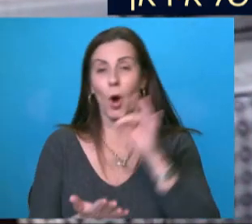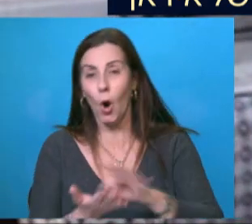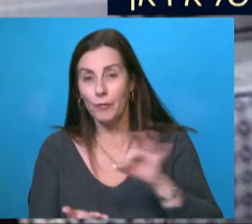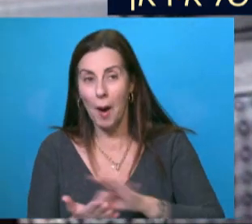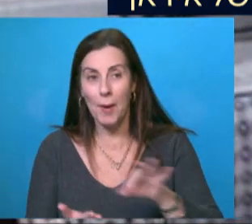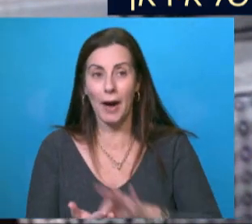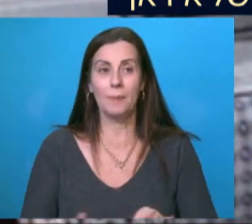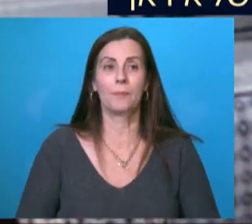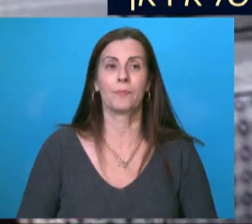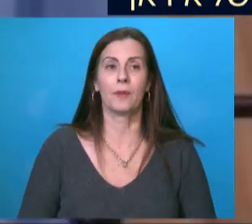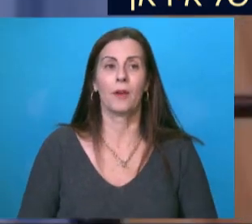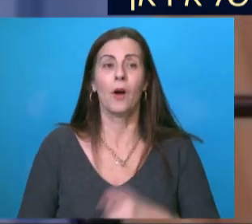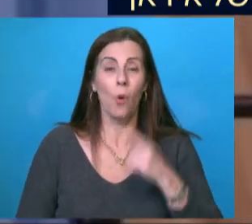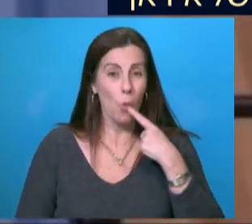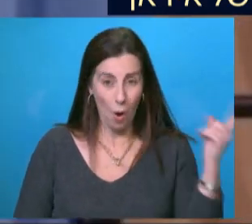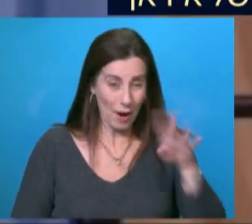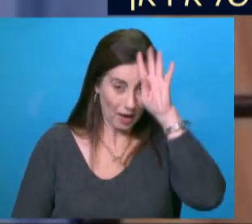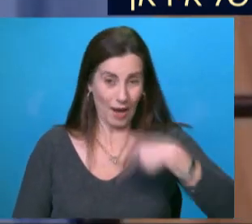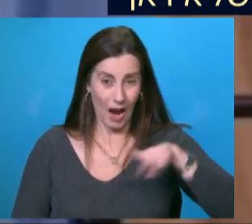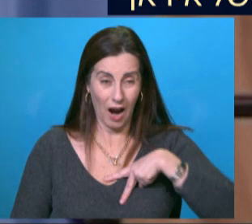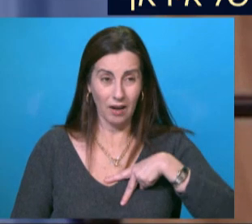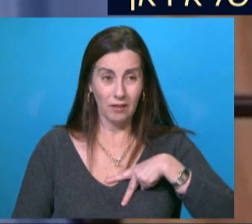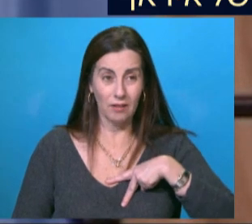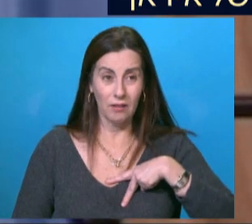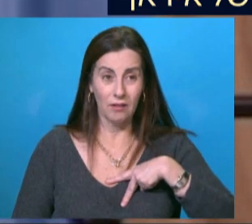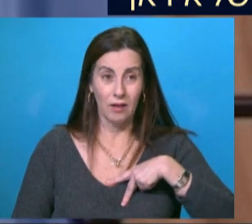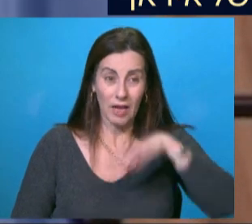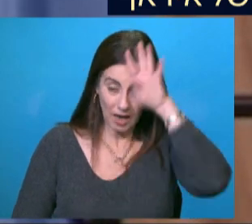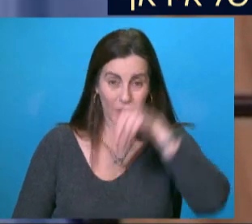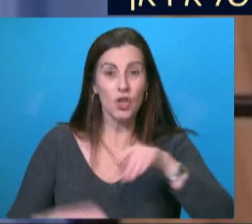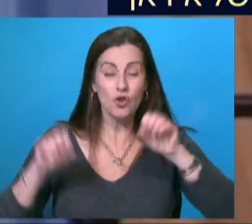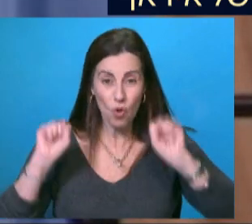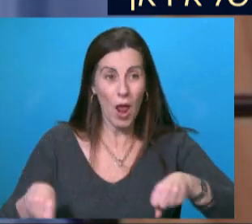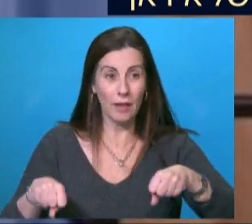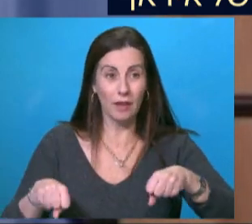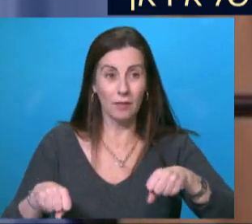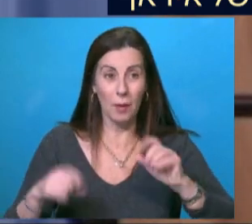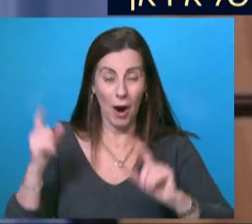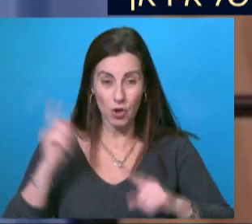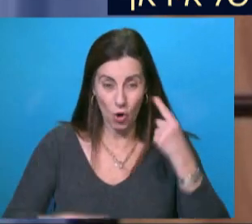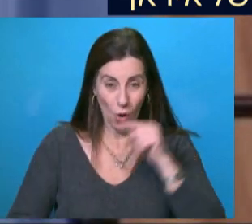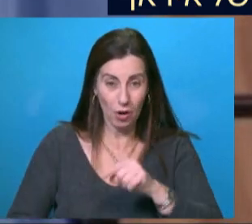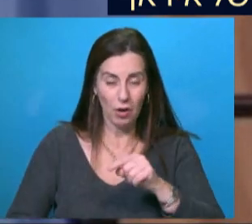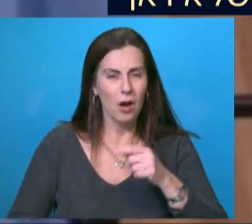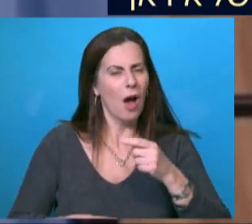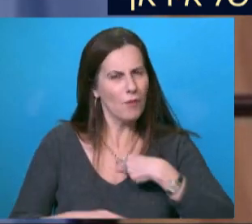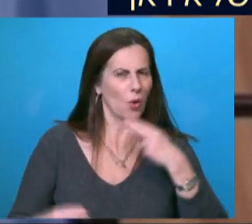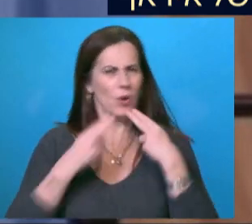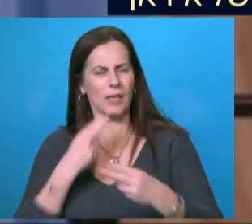از چشم ایران میبینیم. ایران دست ایرانه و ما پاسخ به ایران خواهیم